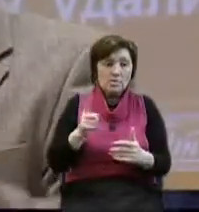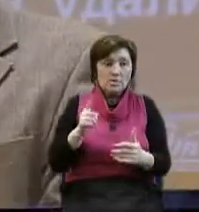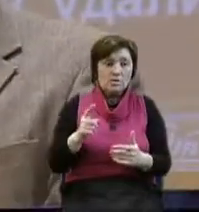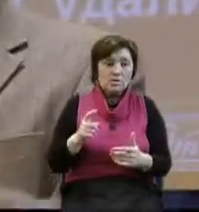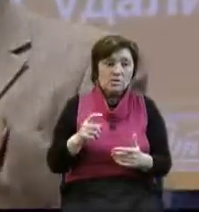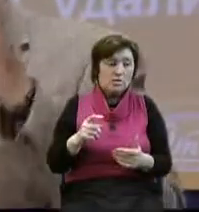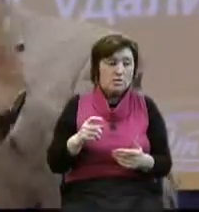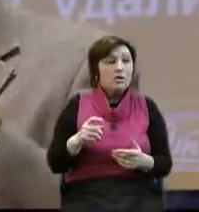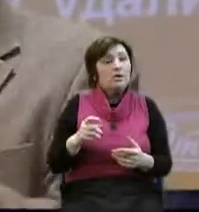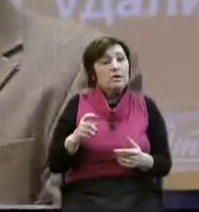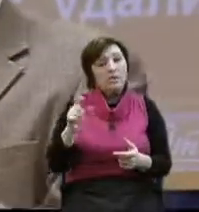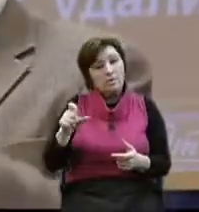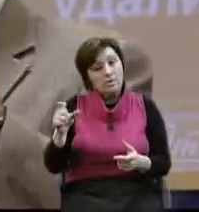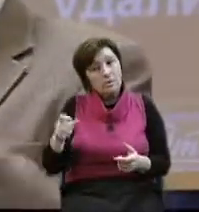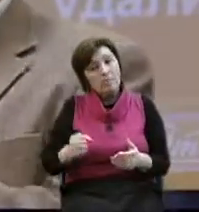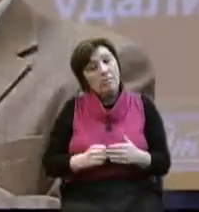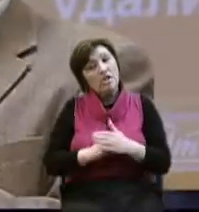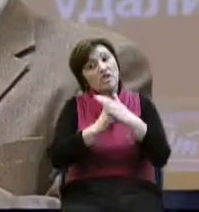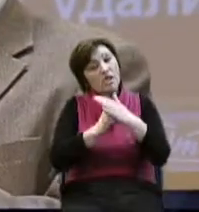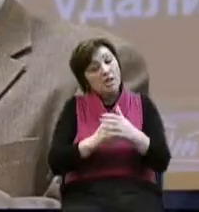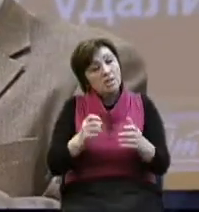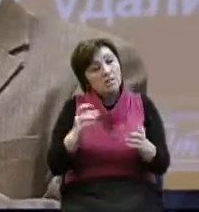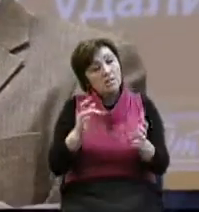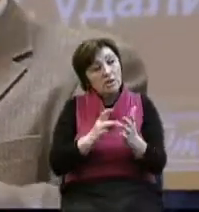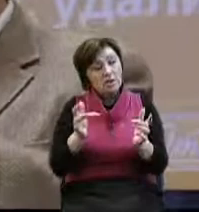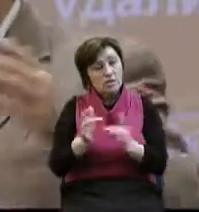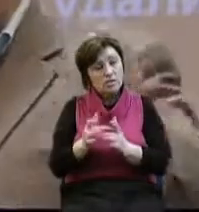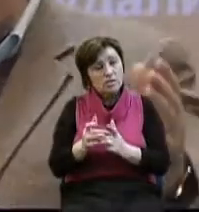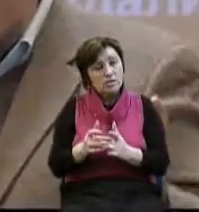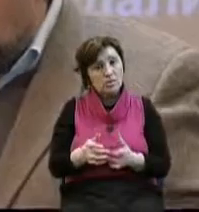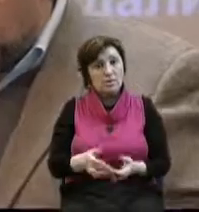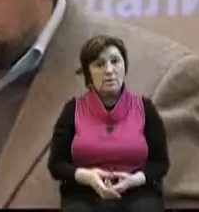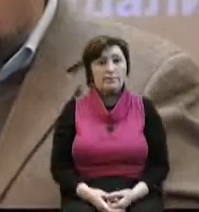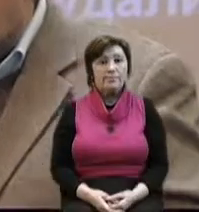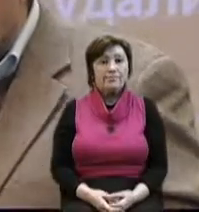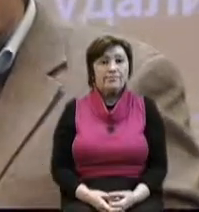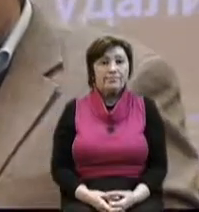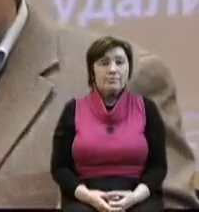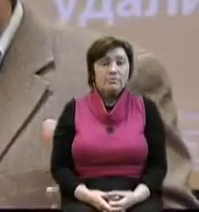часть народа его поддерживала, была за него. И смотрите, что